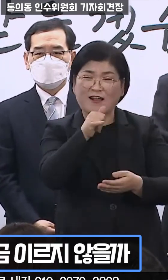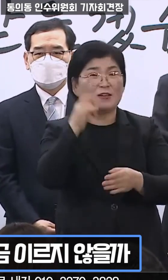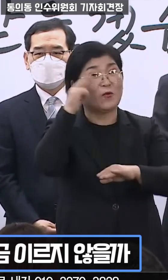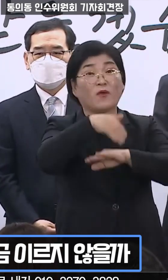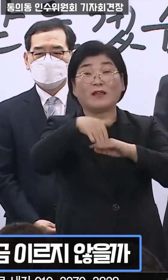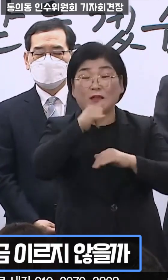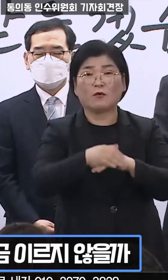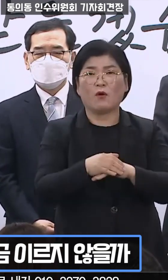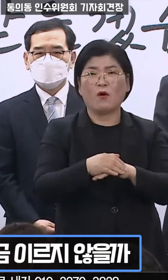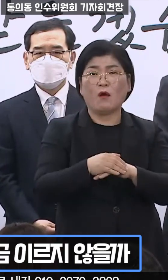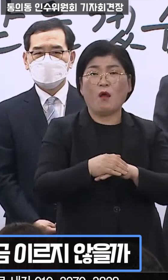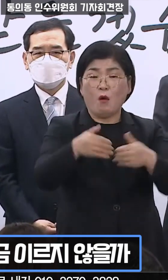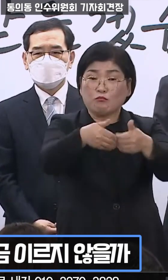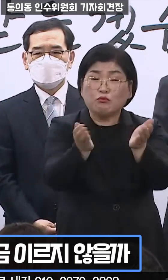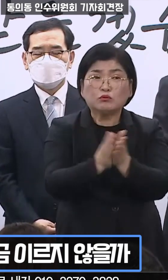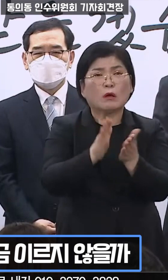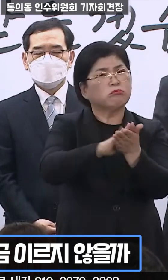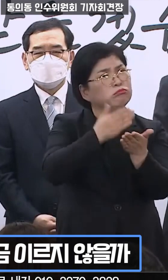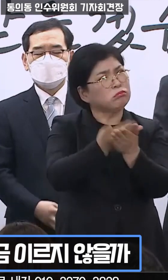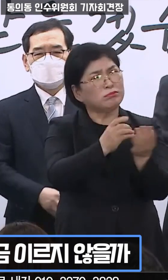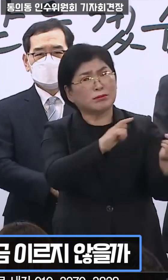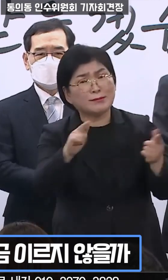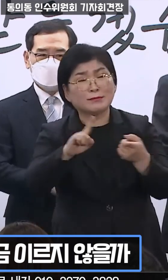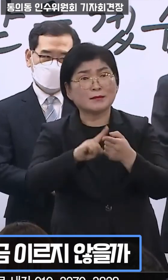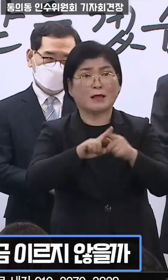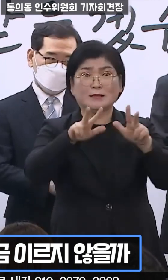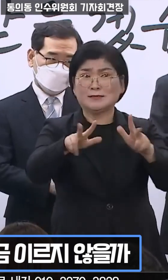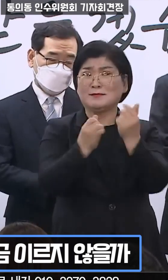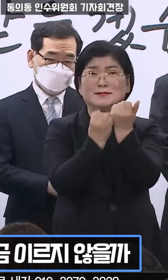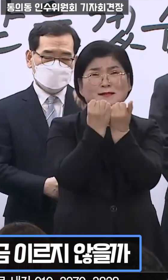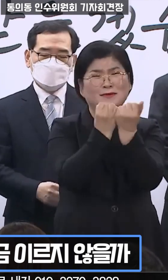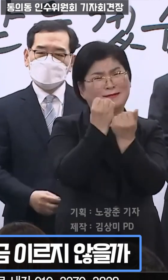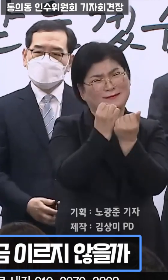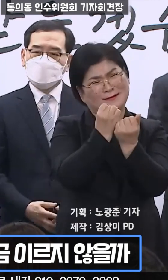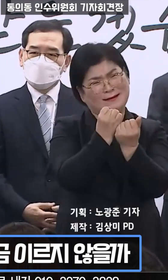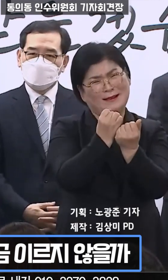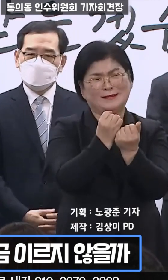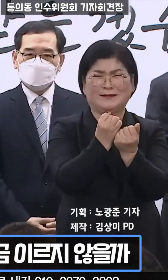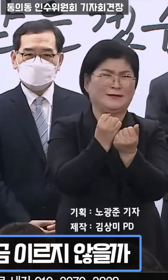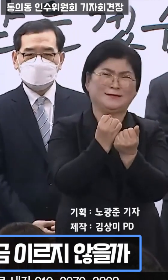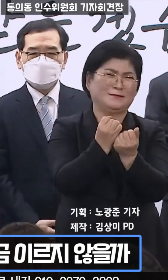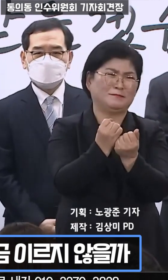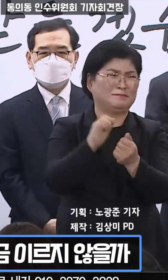부처에 대한 개편이 될지에 대해서 지금 말씀드리는 건 좀 이르지 않을까 그렇게 생각이 됩니다.